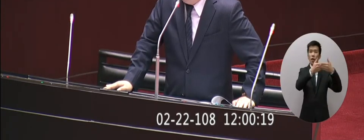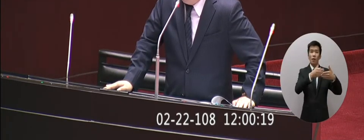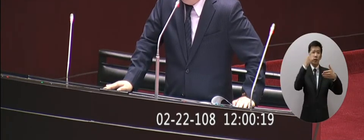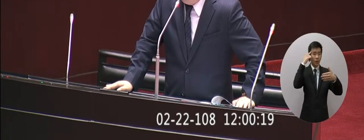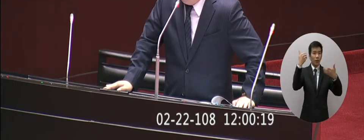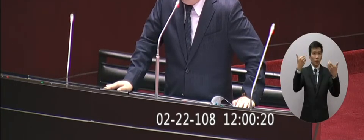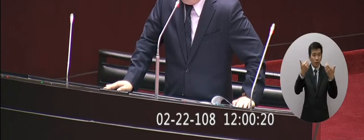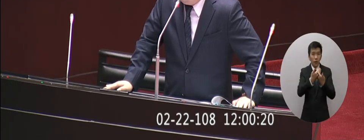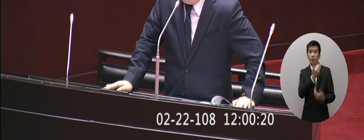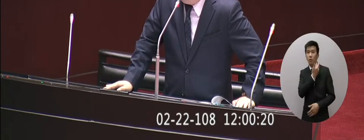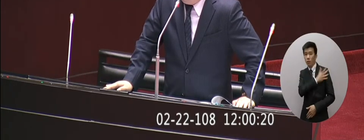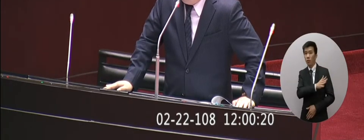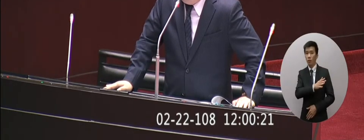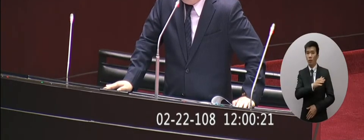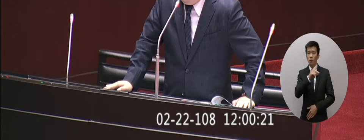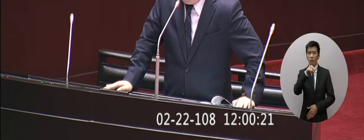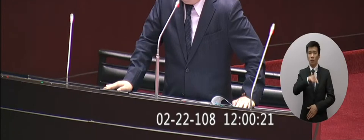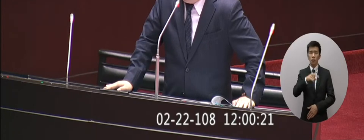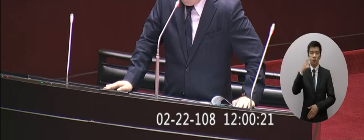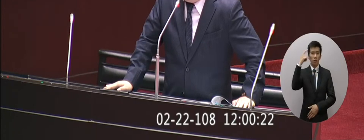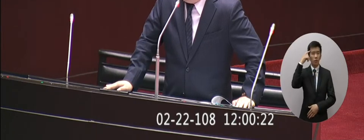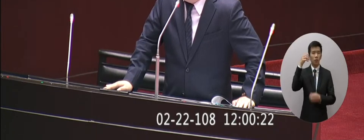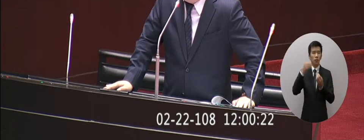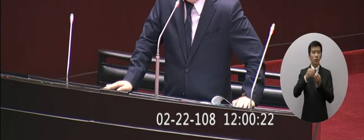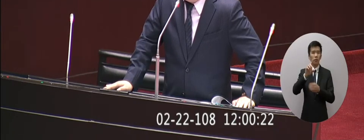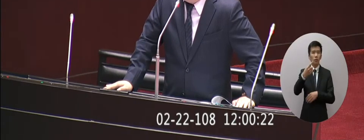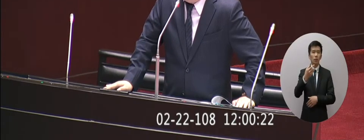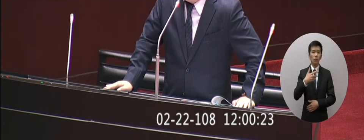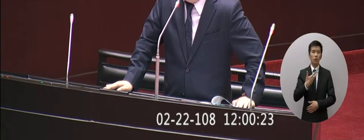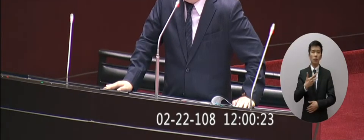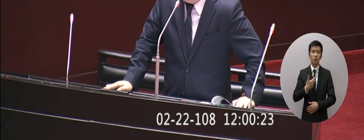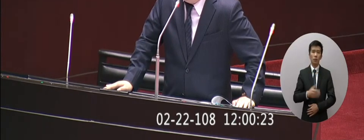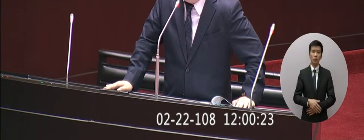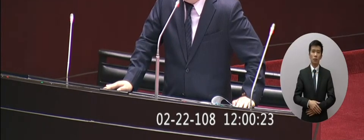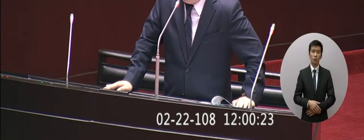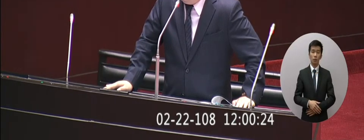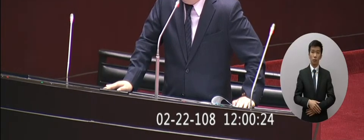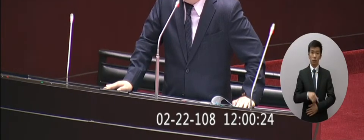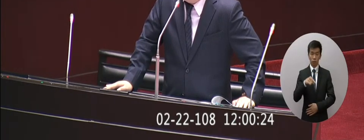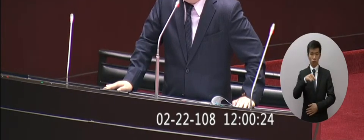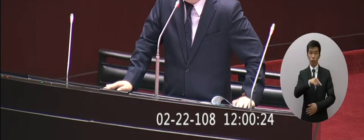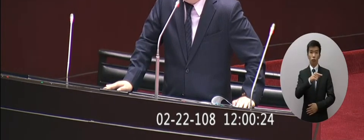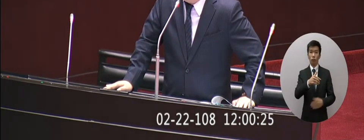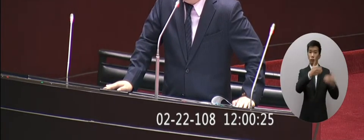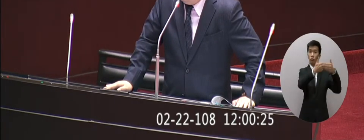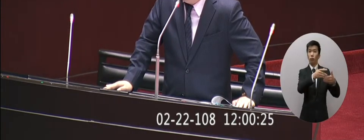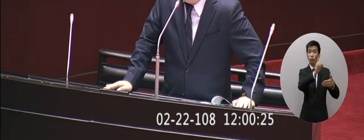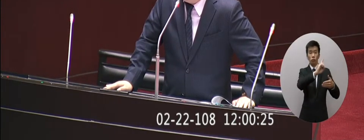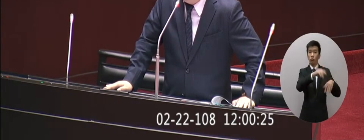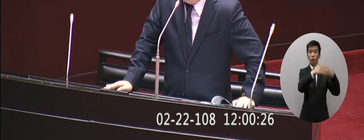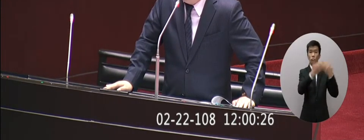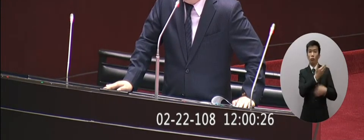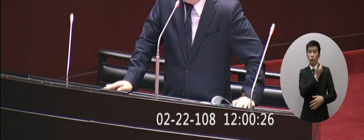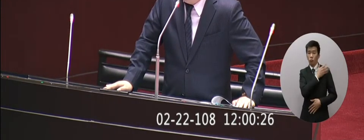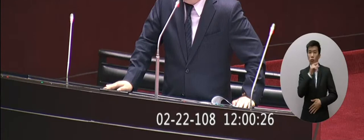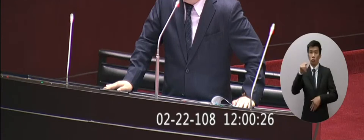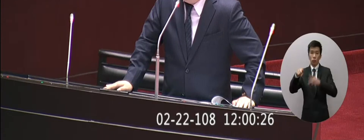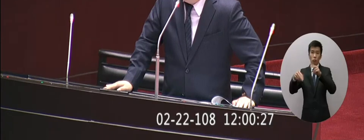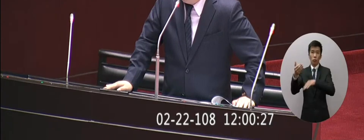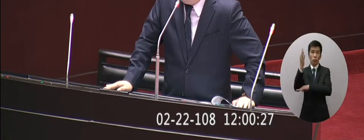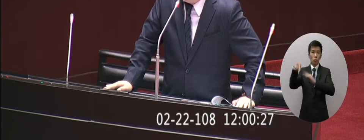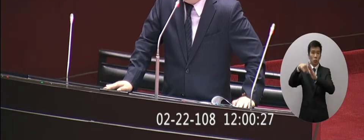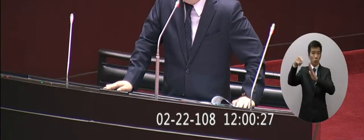不懂啊，搞不懂。那当然我们也是不顾北京反对，我们全力来捍卫我们的行政院，我们